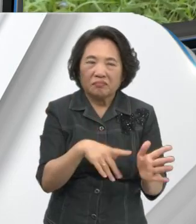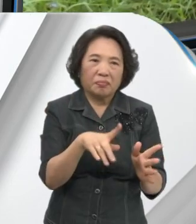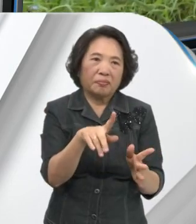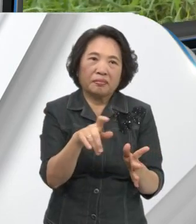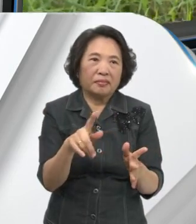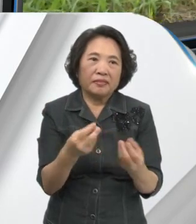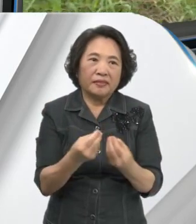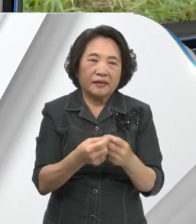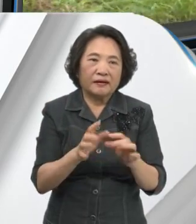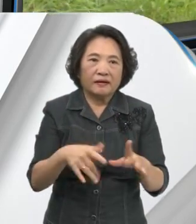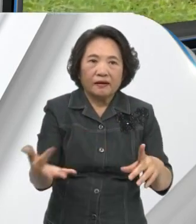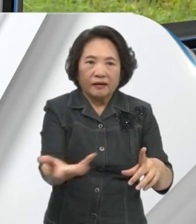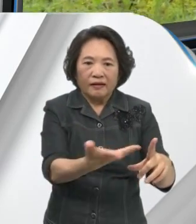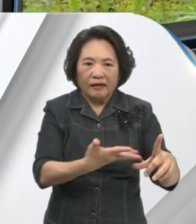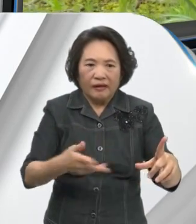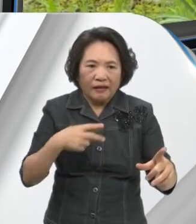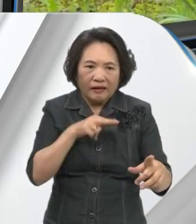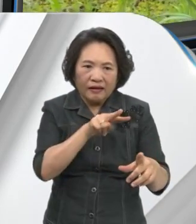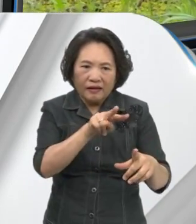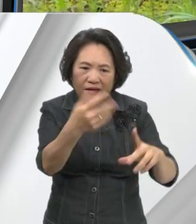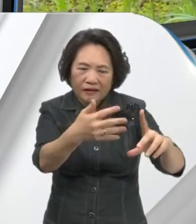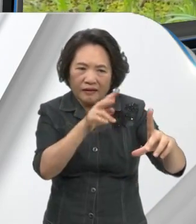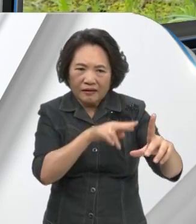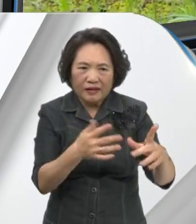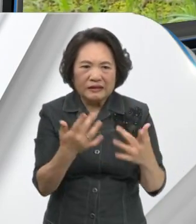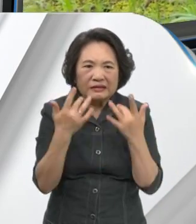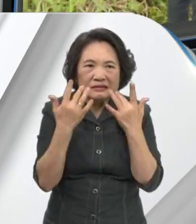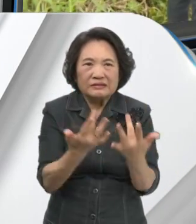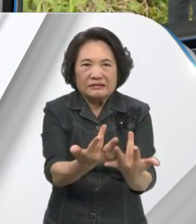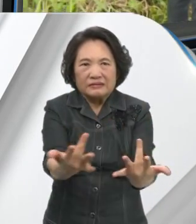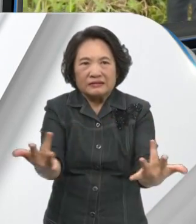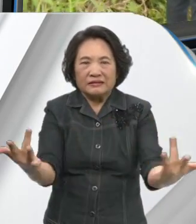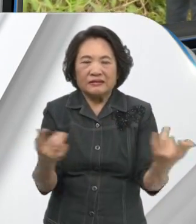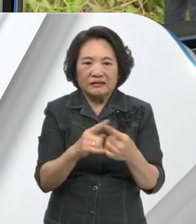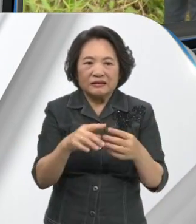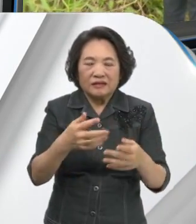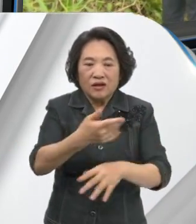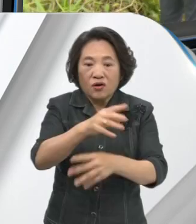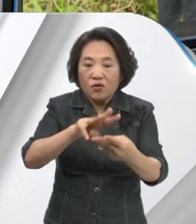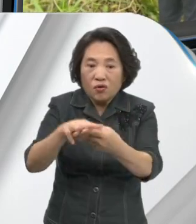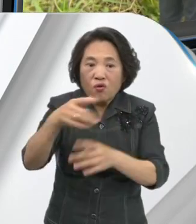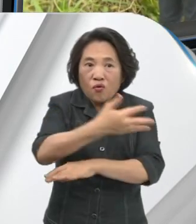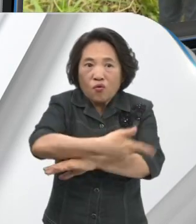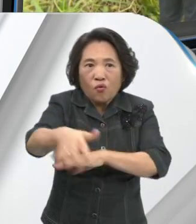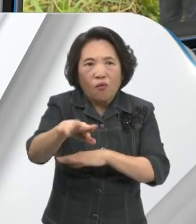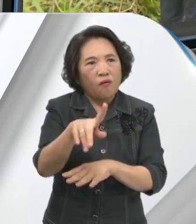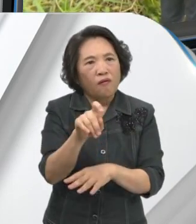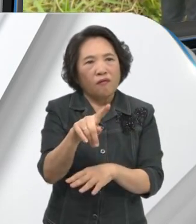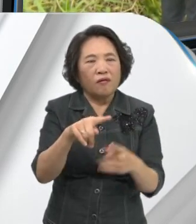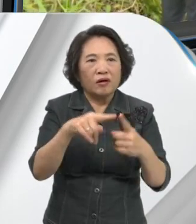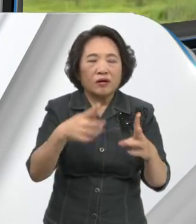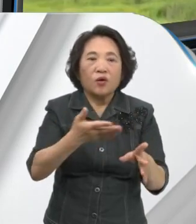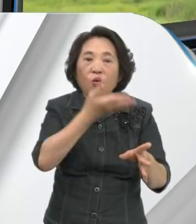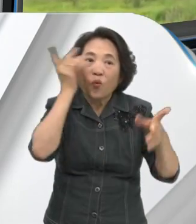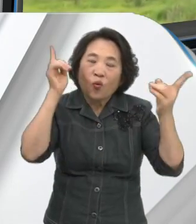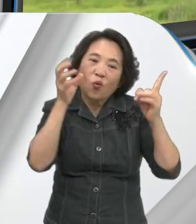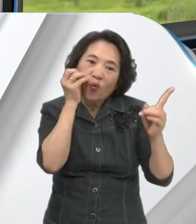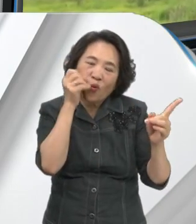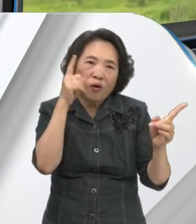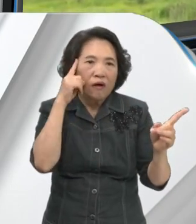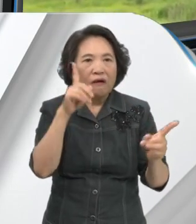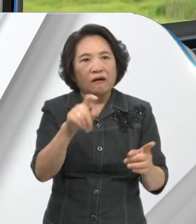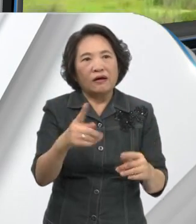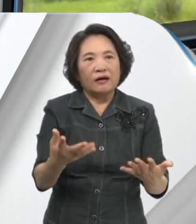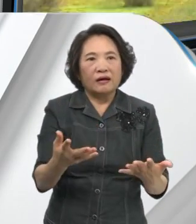无管理之后，大家会看到笔筒的水面上粘错，不但想学习赶快功能，根本看见唔